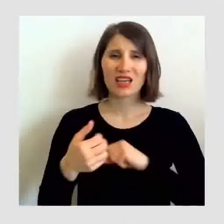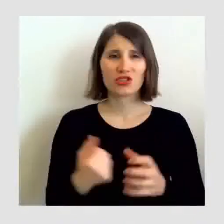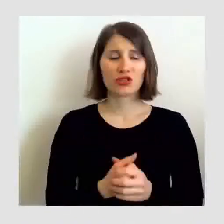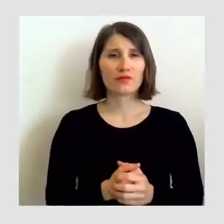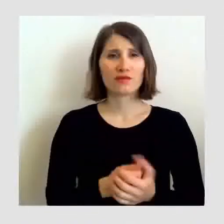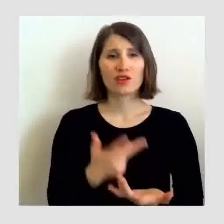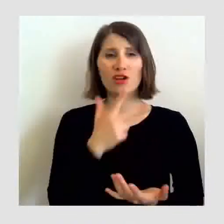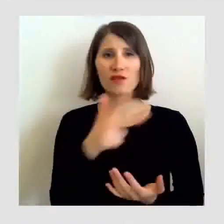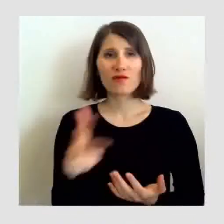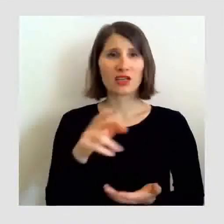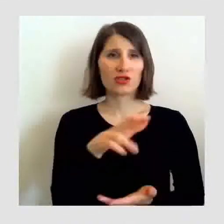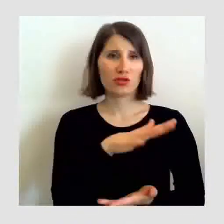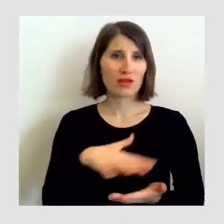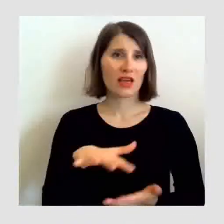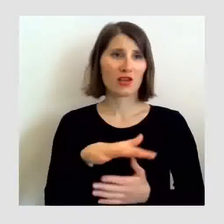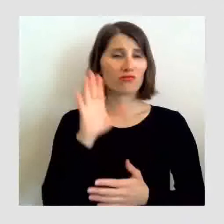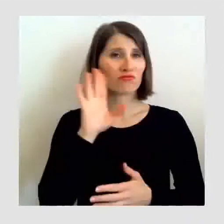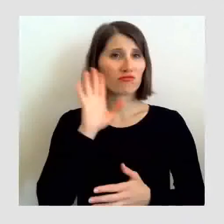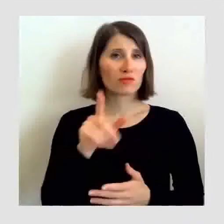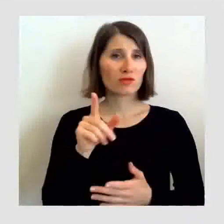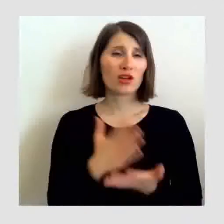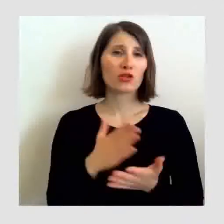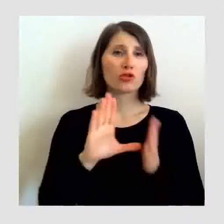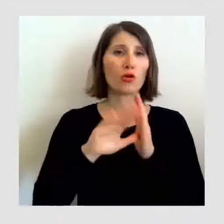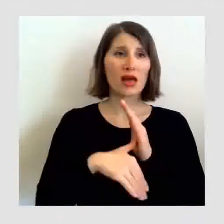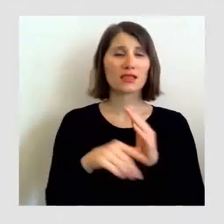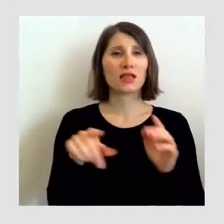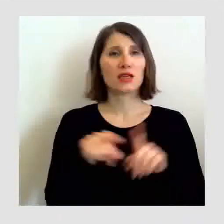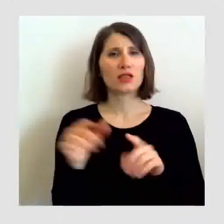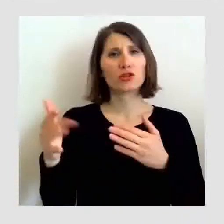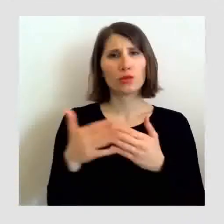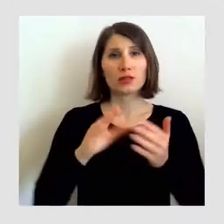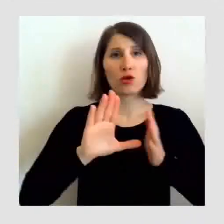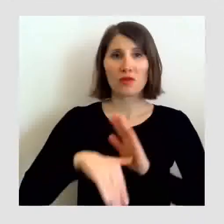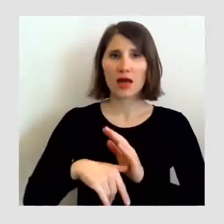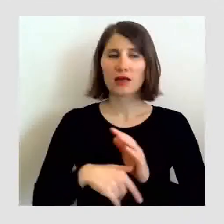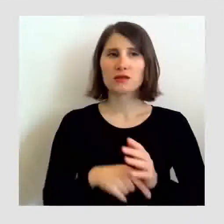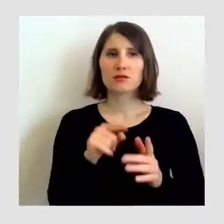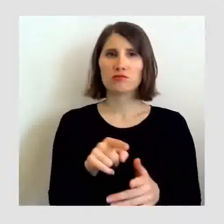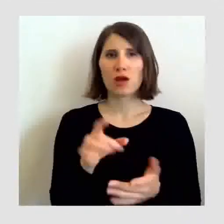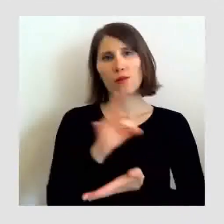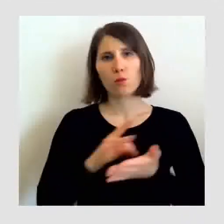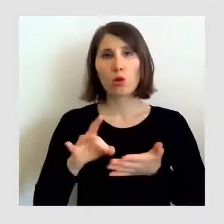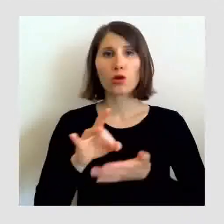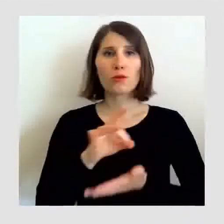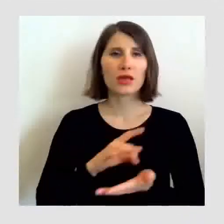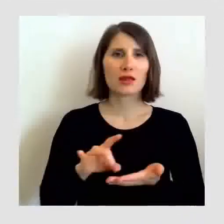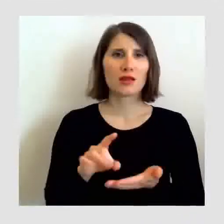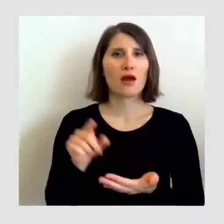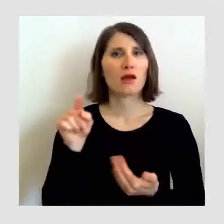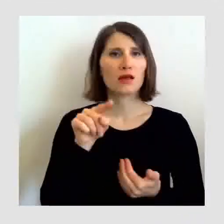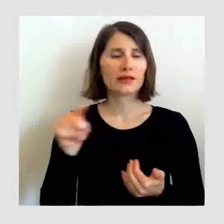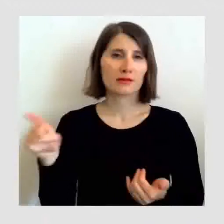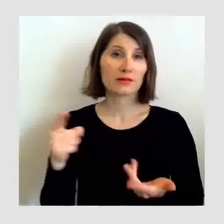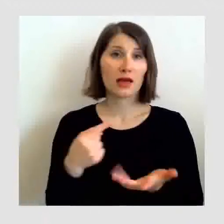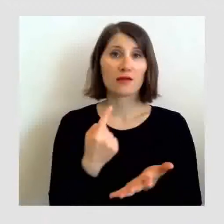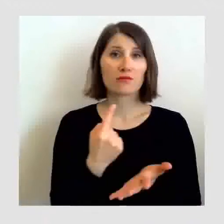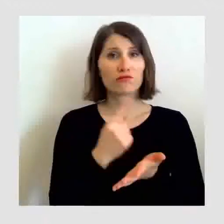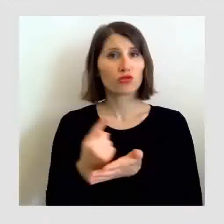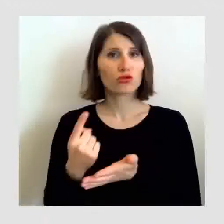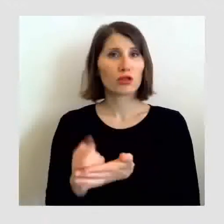regionu poza obszarami metropolitalnymi, poza obszarami podmiejskimi, czy jakimiś gminami, które mają no, jakąś specyfikę swoją i nie